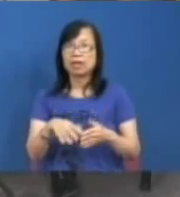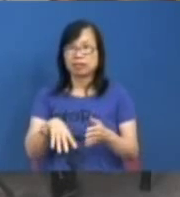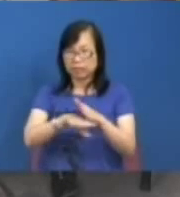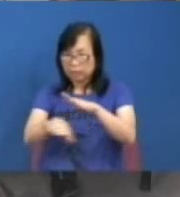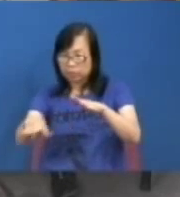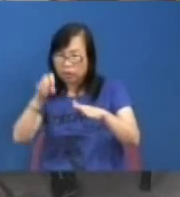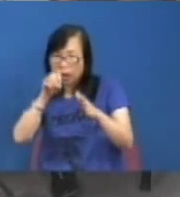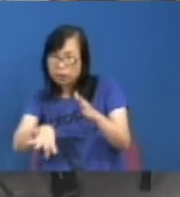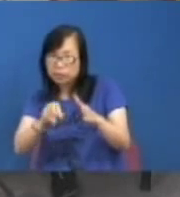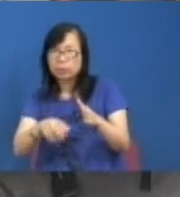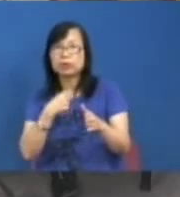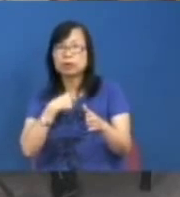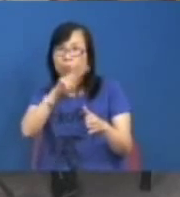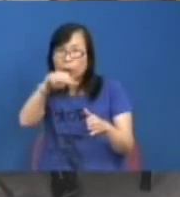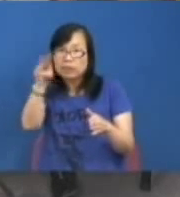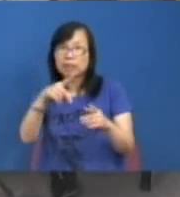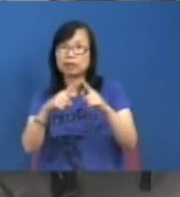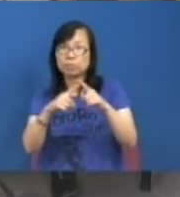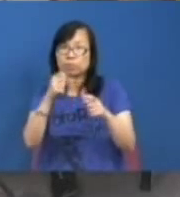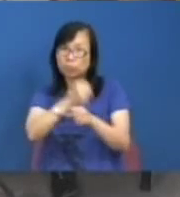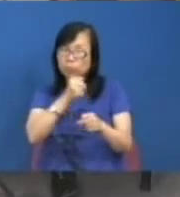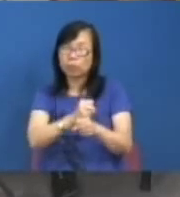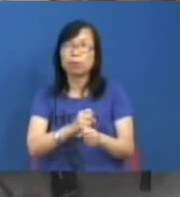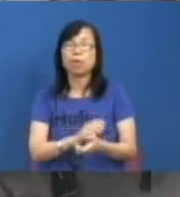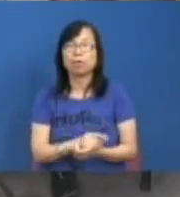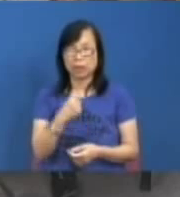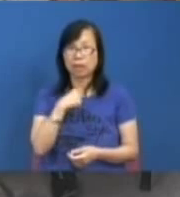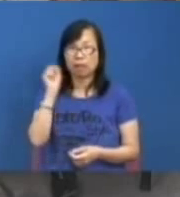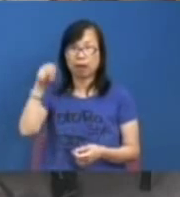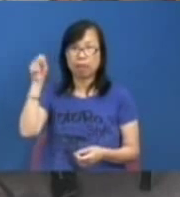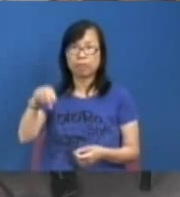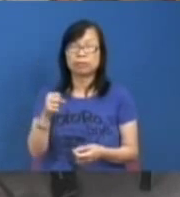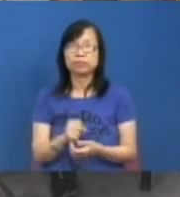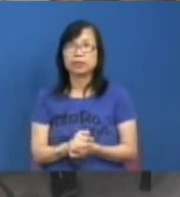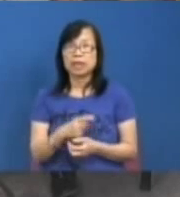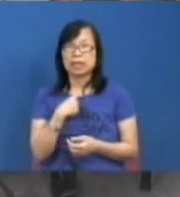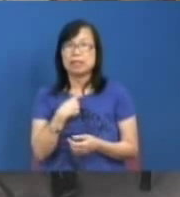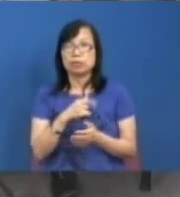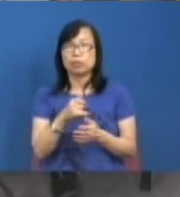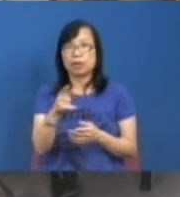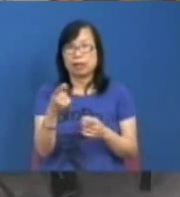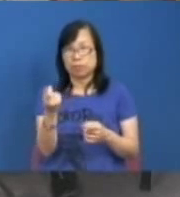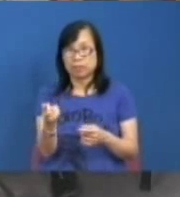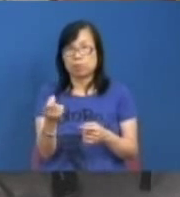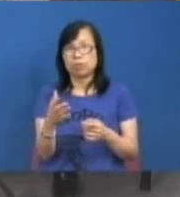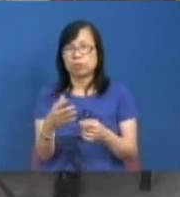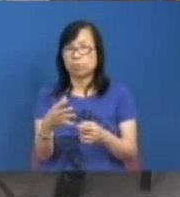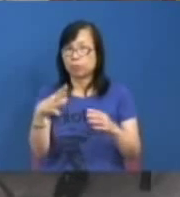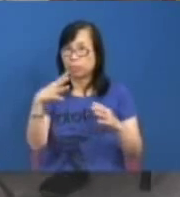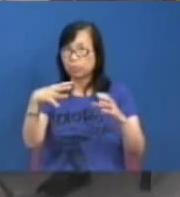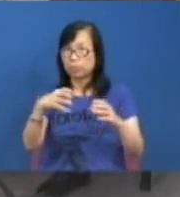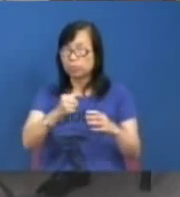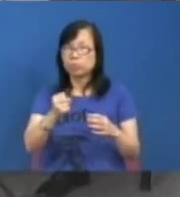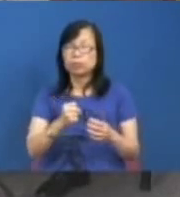水。咁我都要揾人整噶咯喎，理論上 係啊，理論上係要入翻呢一個小型住宅工程承辦商嘅工作範圍。 咁但